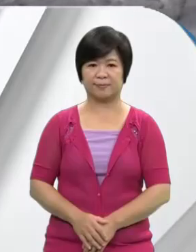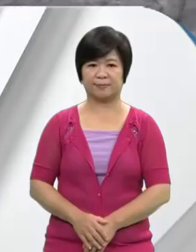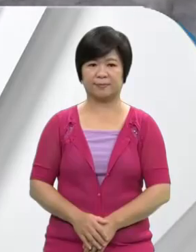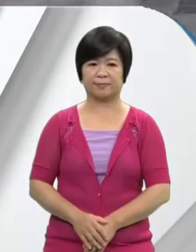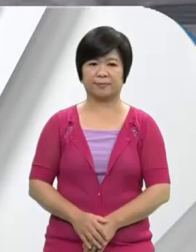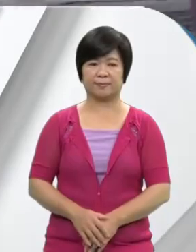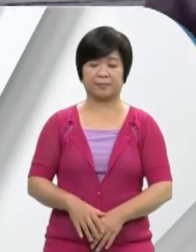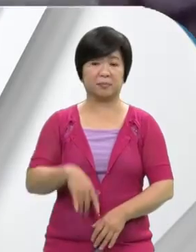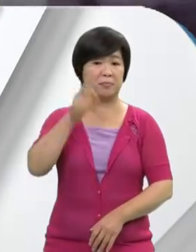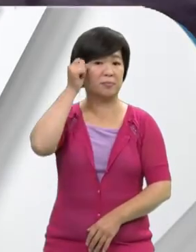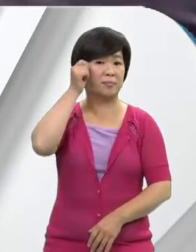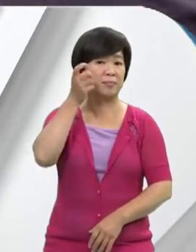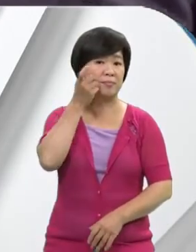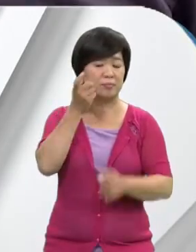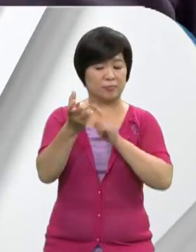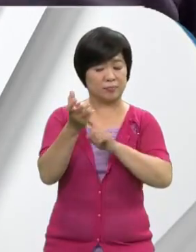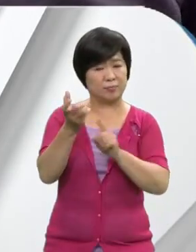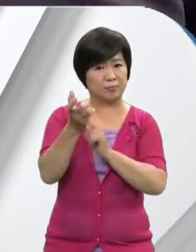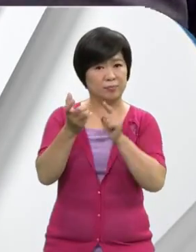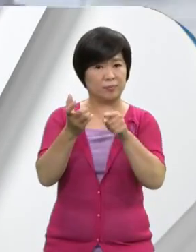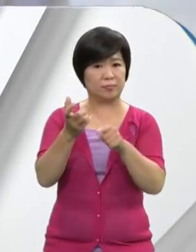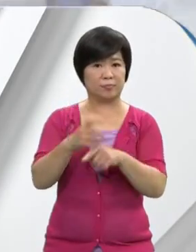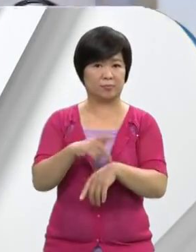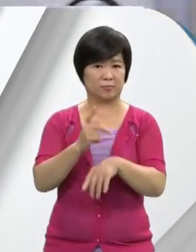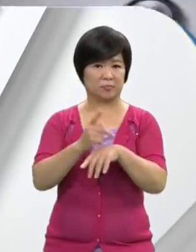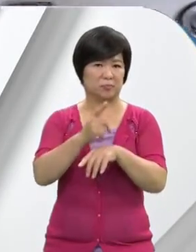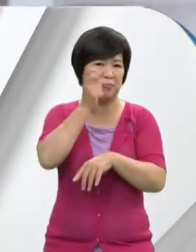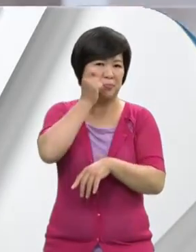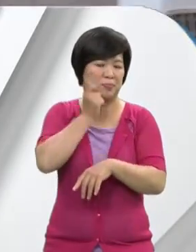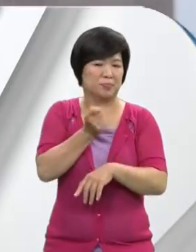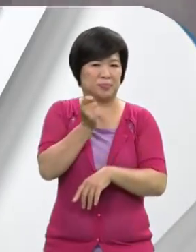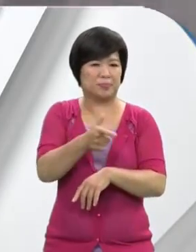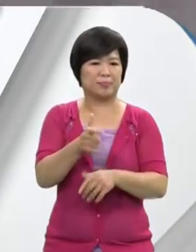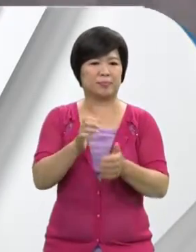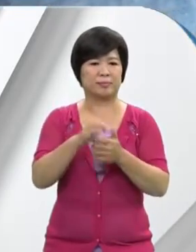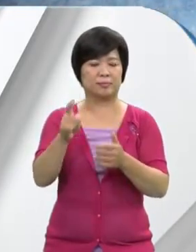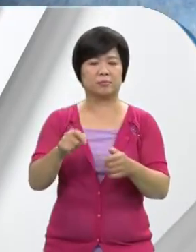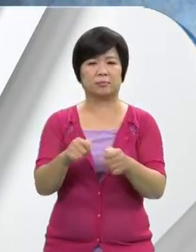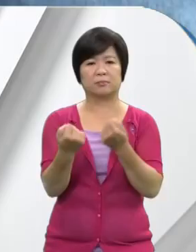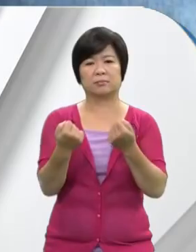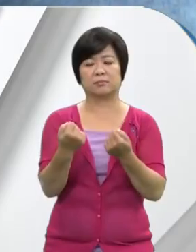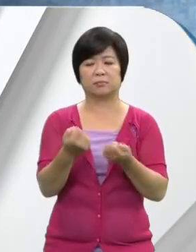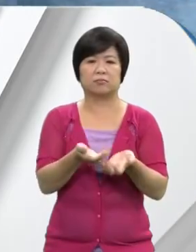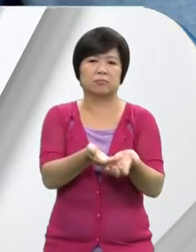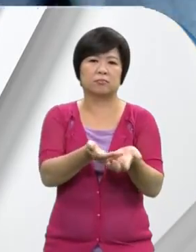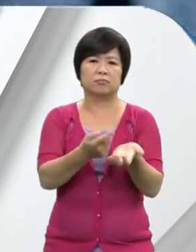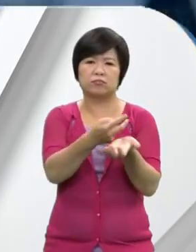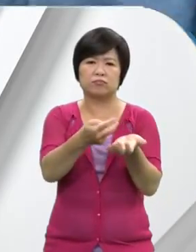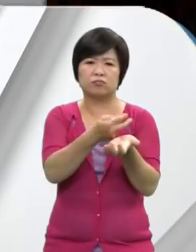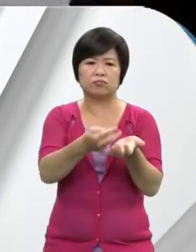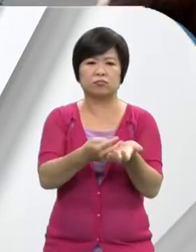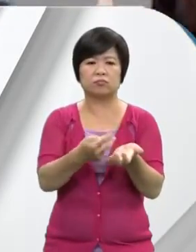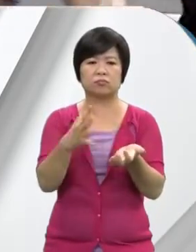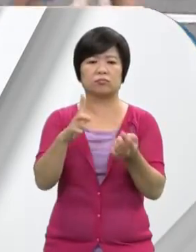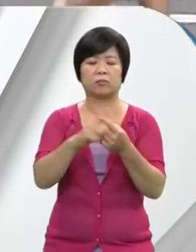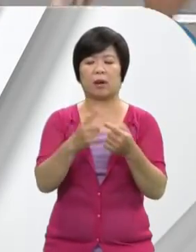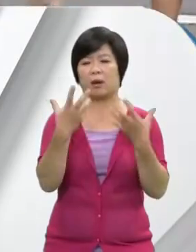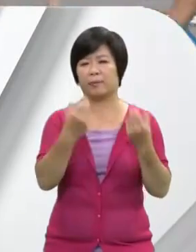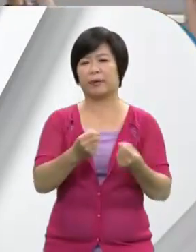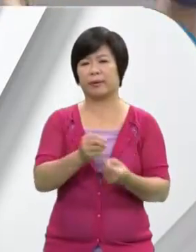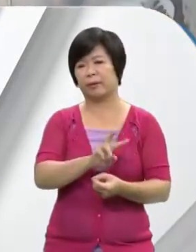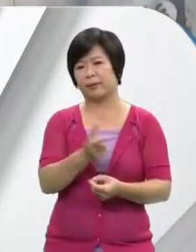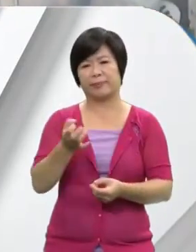智慧型手机是当当年直接推出的科技产品，但是是讲要废品，有人是不去讲，有人今年直接换新